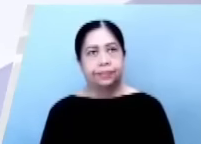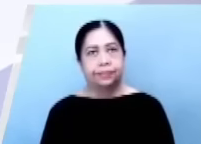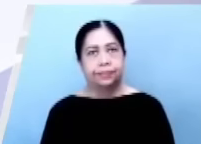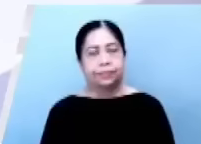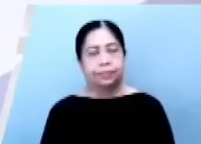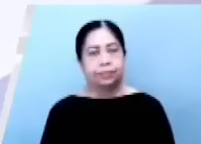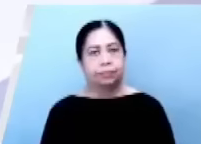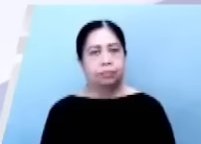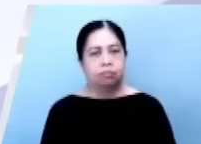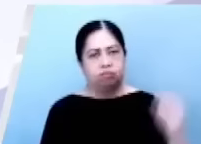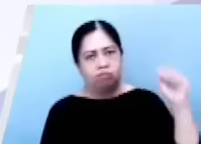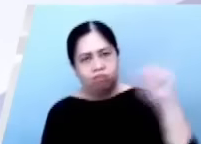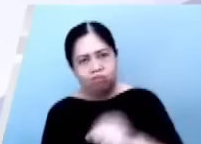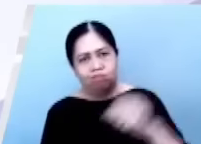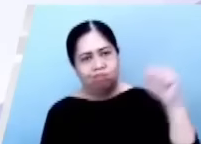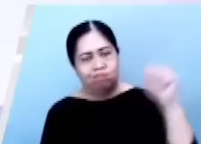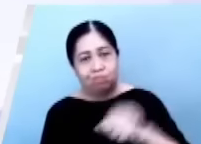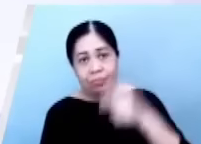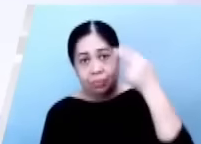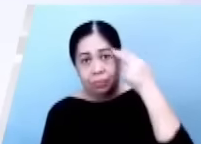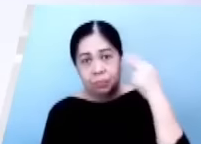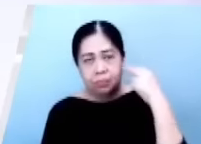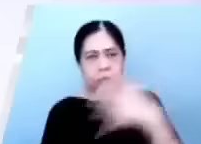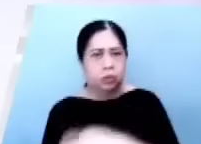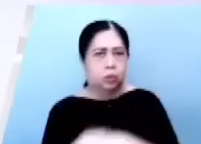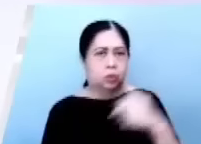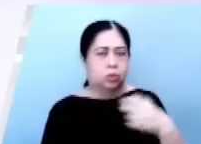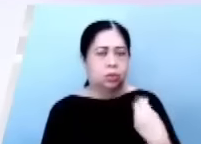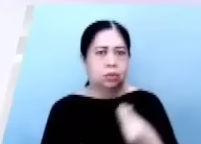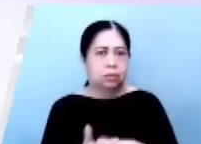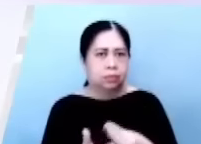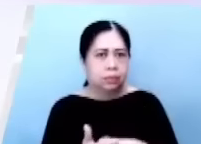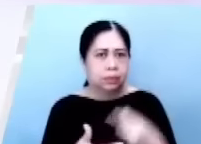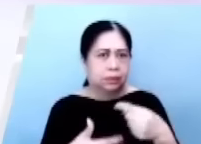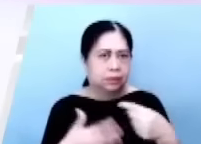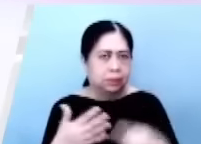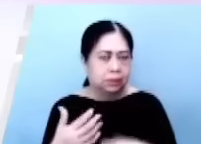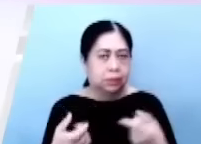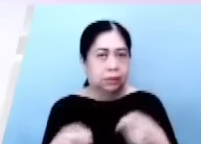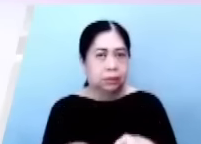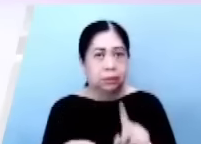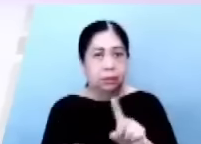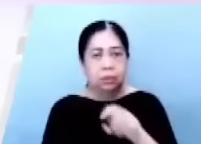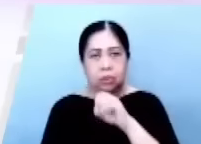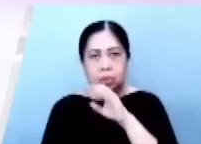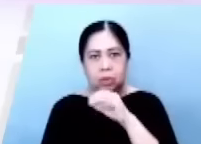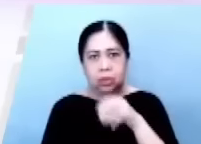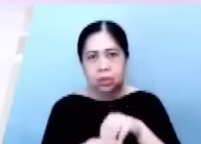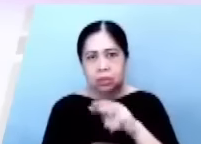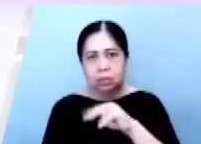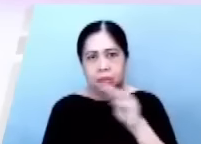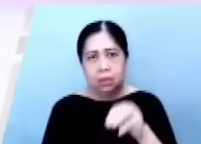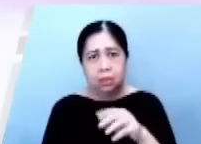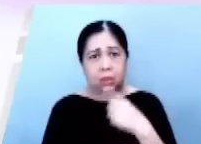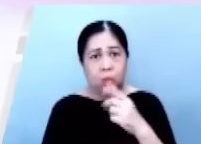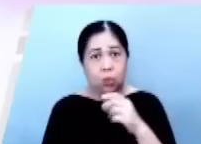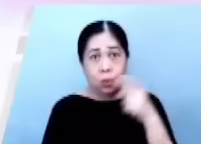Pinag-uumpog ang ulo sa katinangayan ng pera't ari-arian. Yan ang sinapit ng isang lola sa Maynila sa kamay ng mga sospek